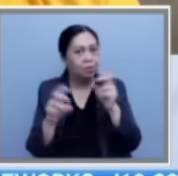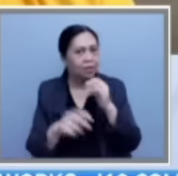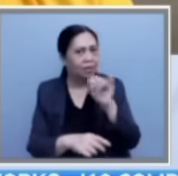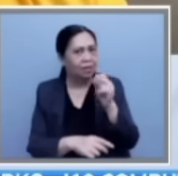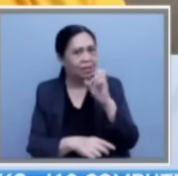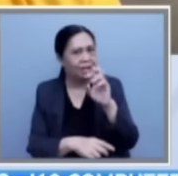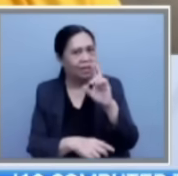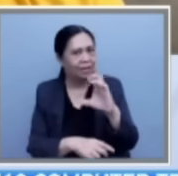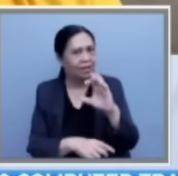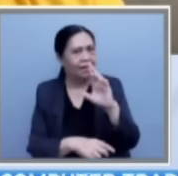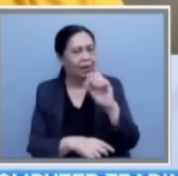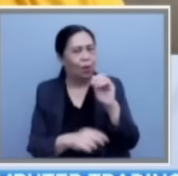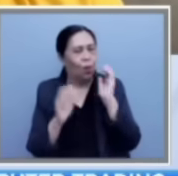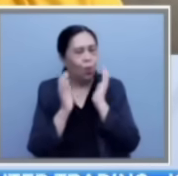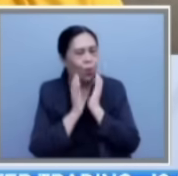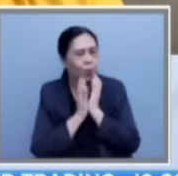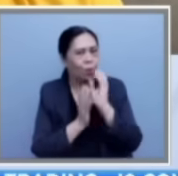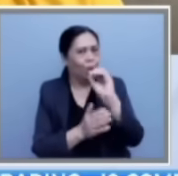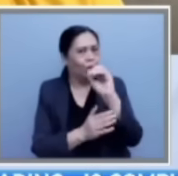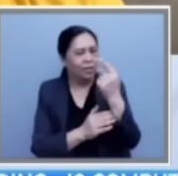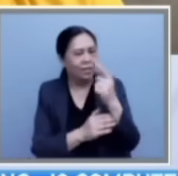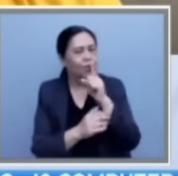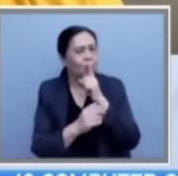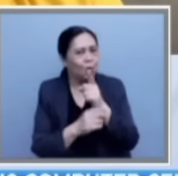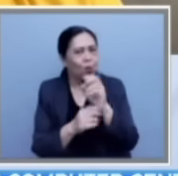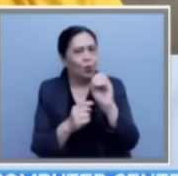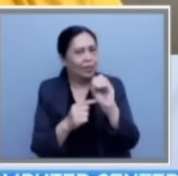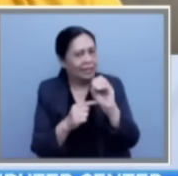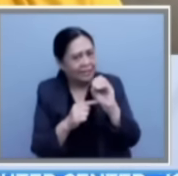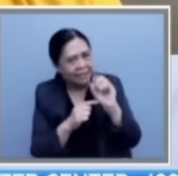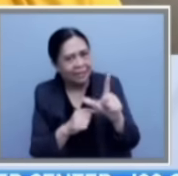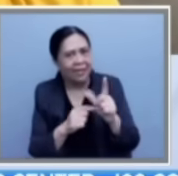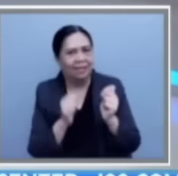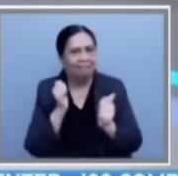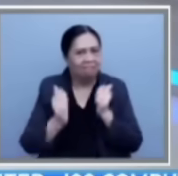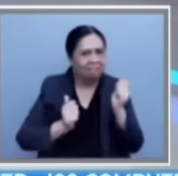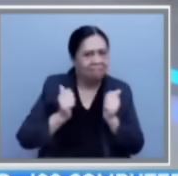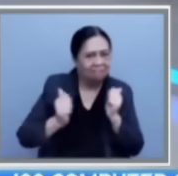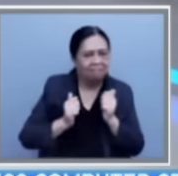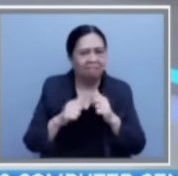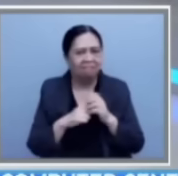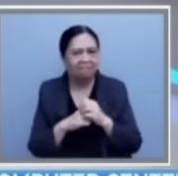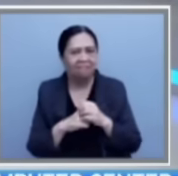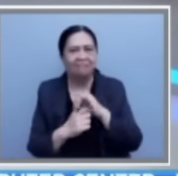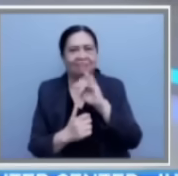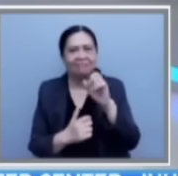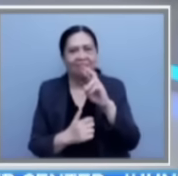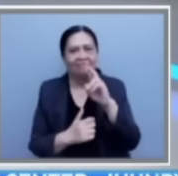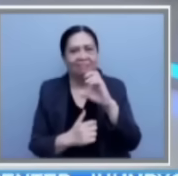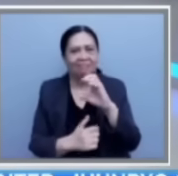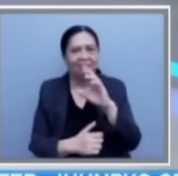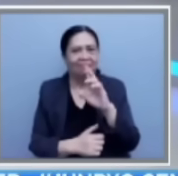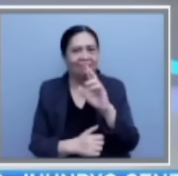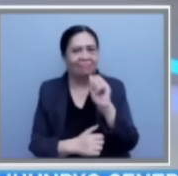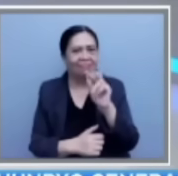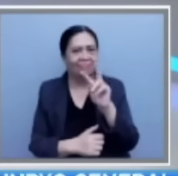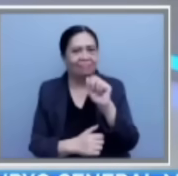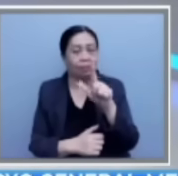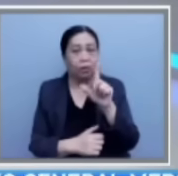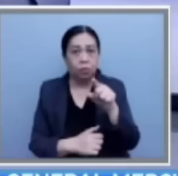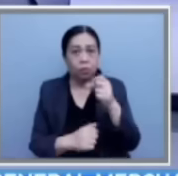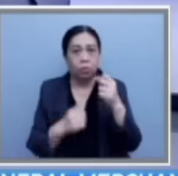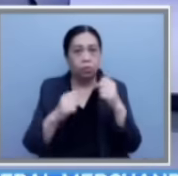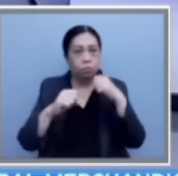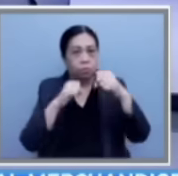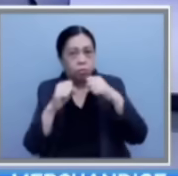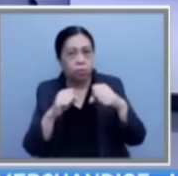ba og original talaga og action star p Mr Jerry craval yung mga sa stance ba nila kaya yung mga baguhan